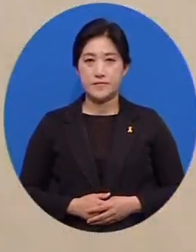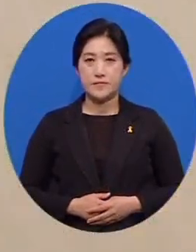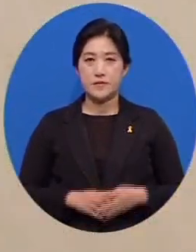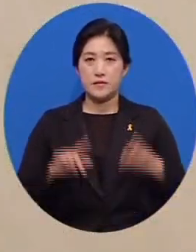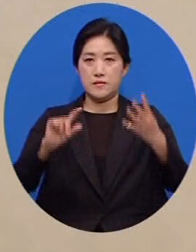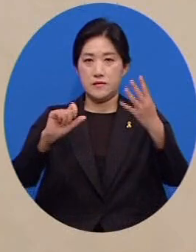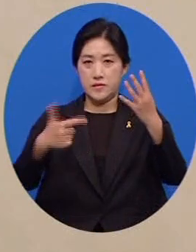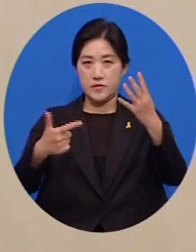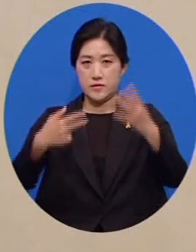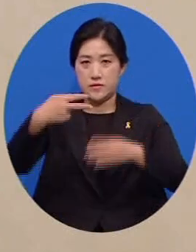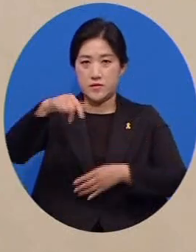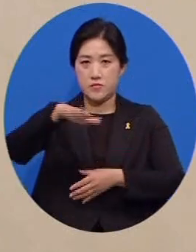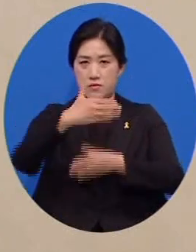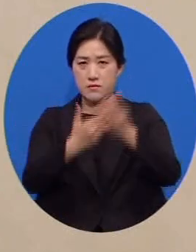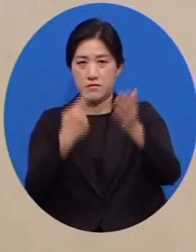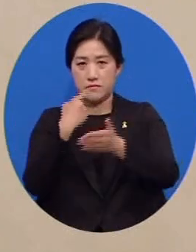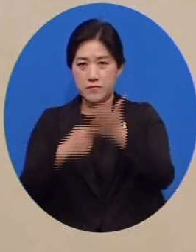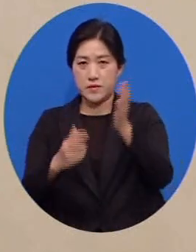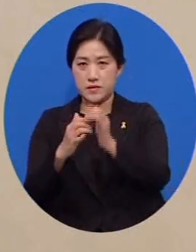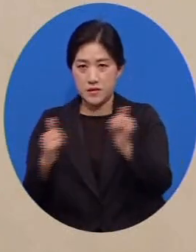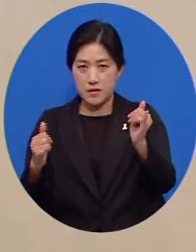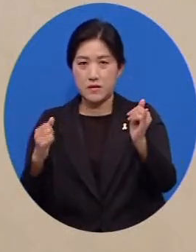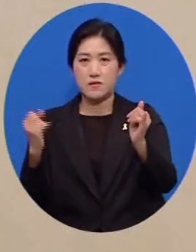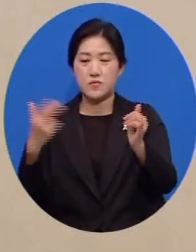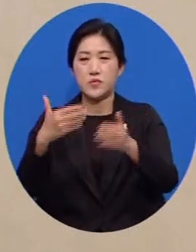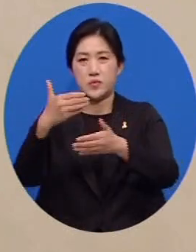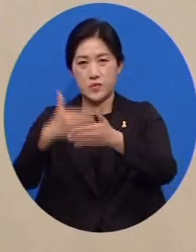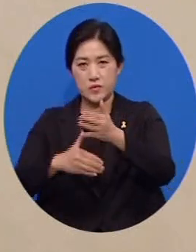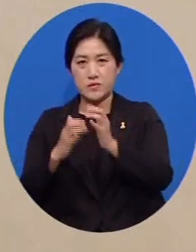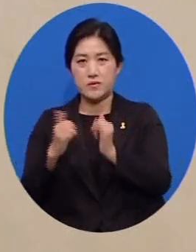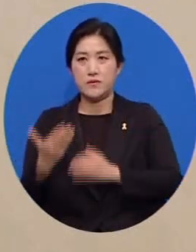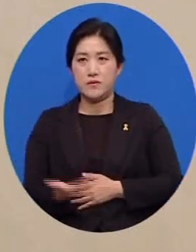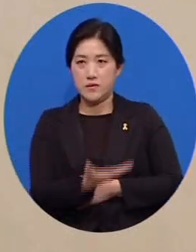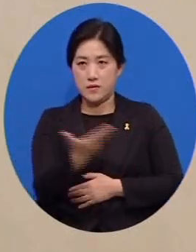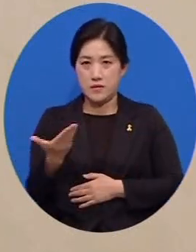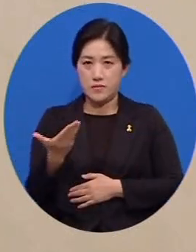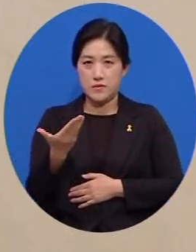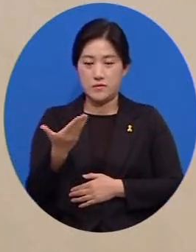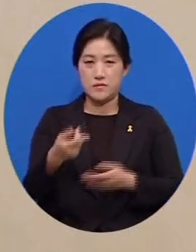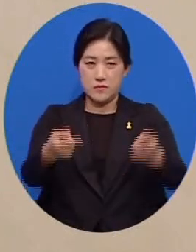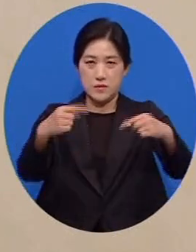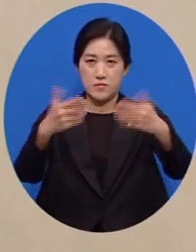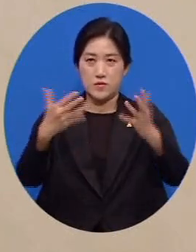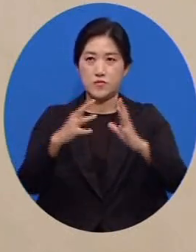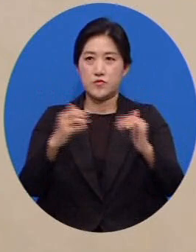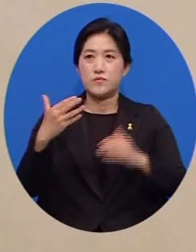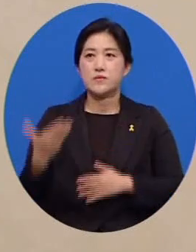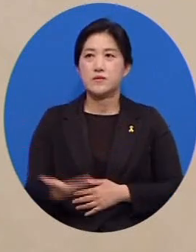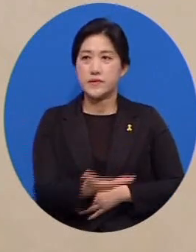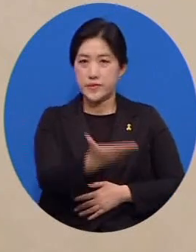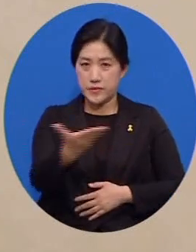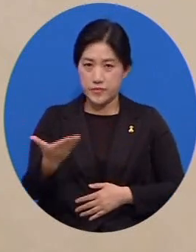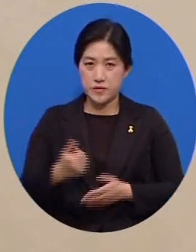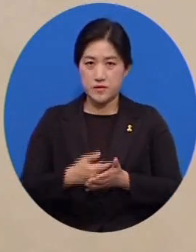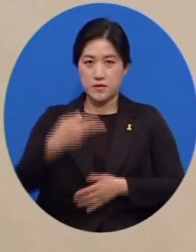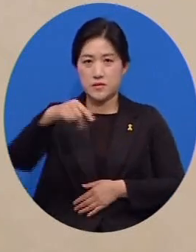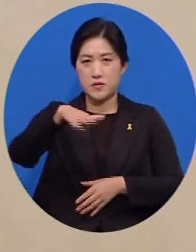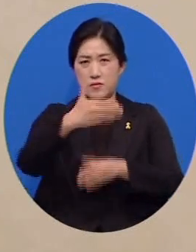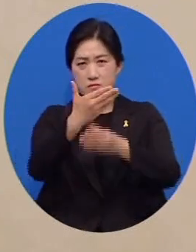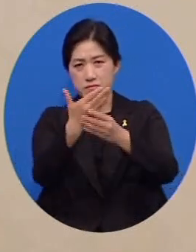4.16 세월호 피해자와 유가족 여러분, 이 자리에 함께 하신 국민 여러분,